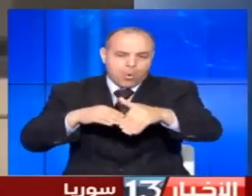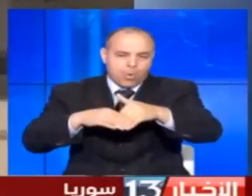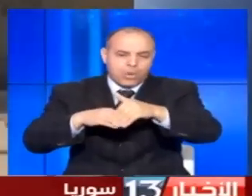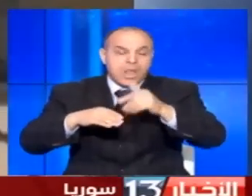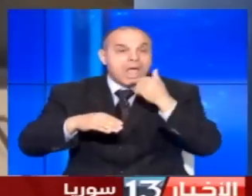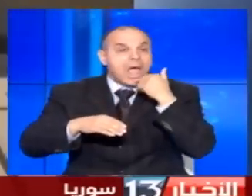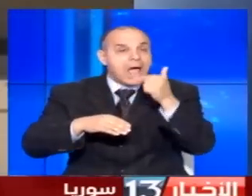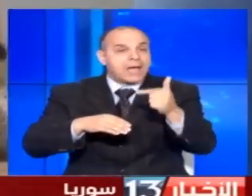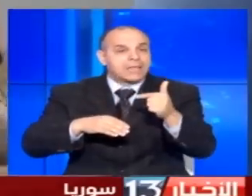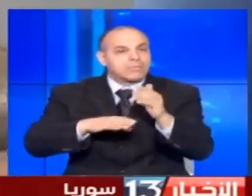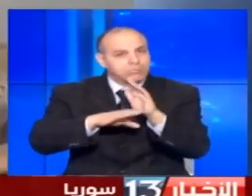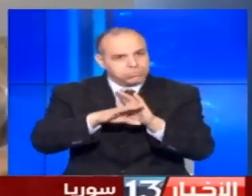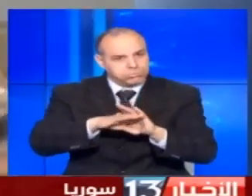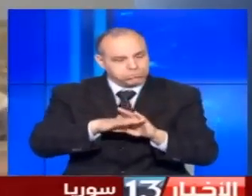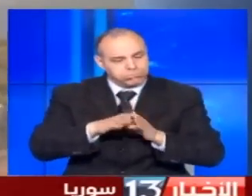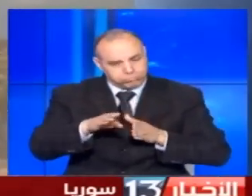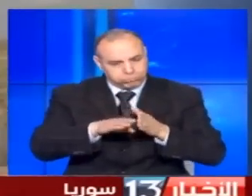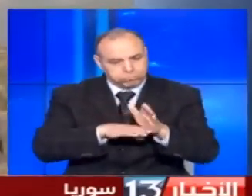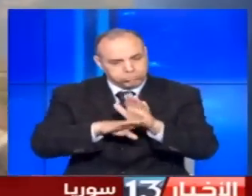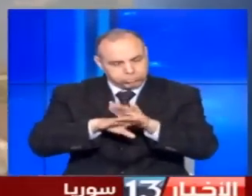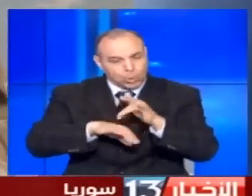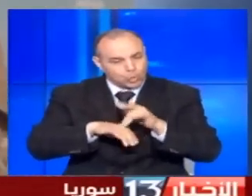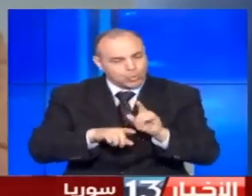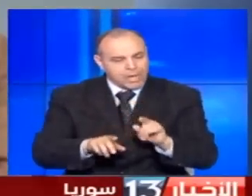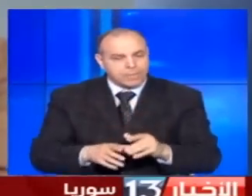وستضمن لهم العبور